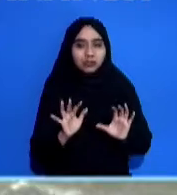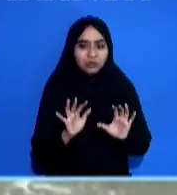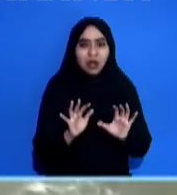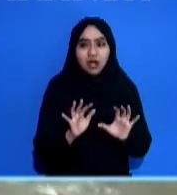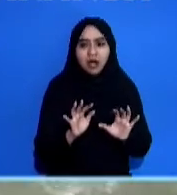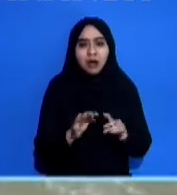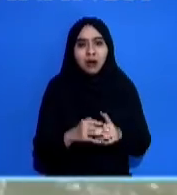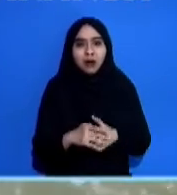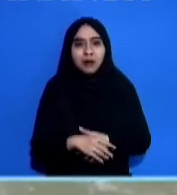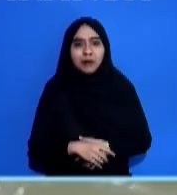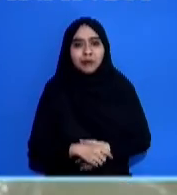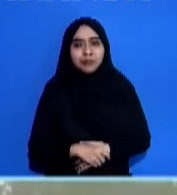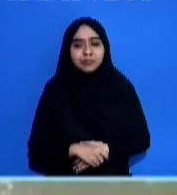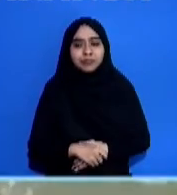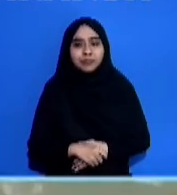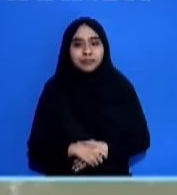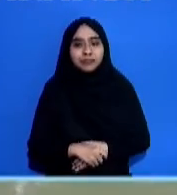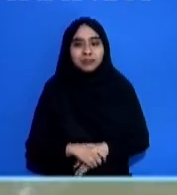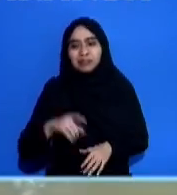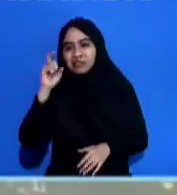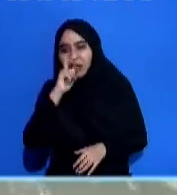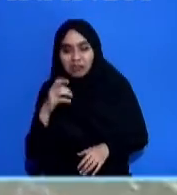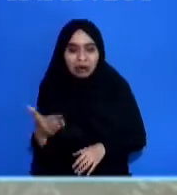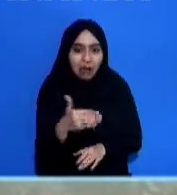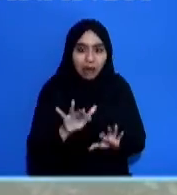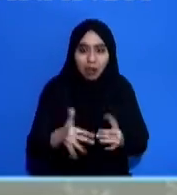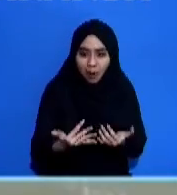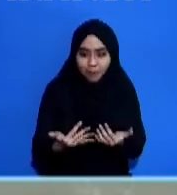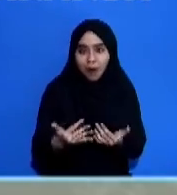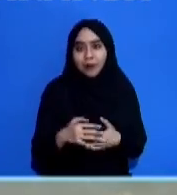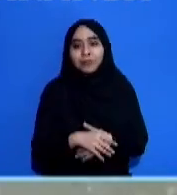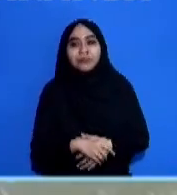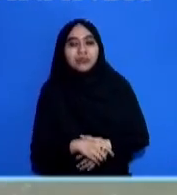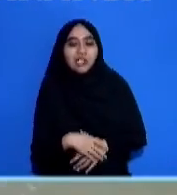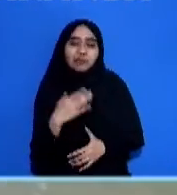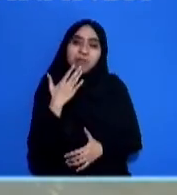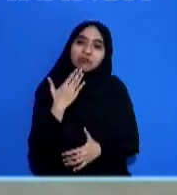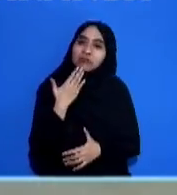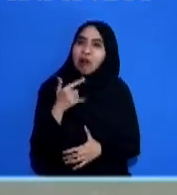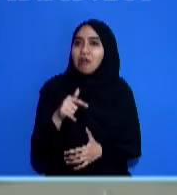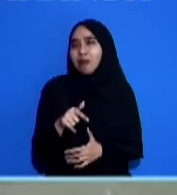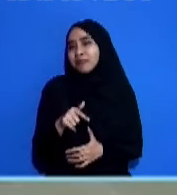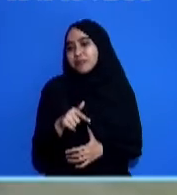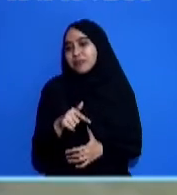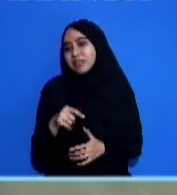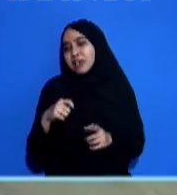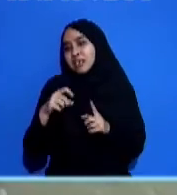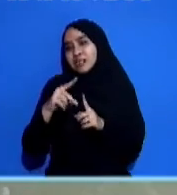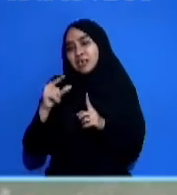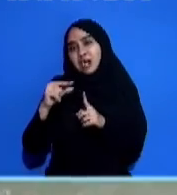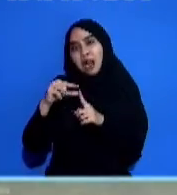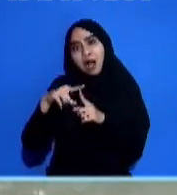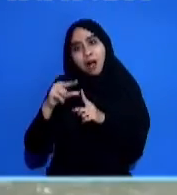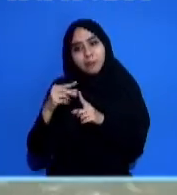mancing. Sing dipadosi ulam napa biasane? Iwak napa? Biasane niku kerapu.